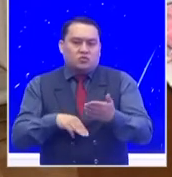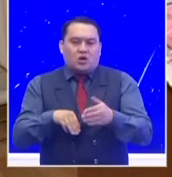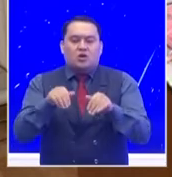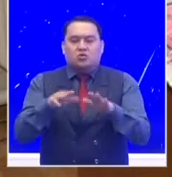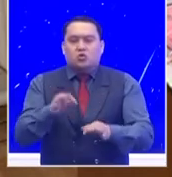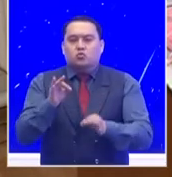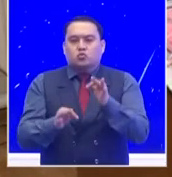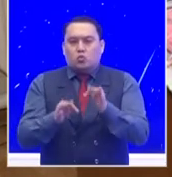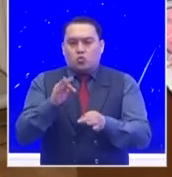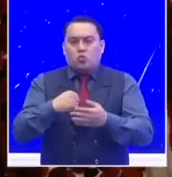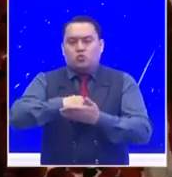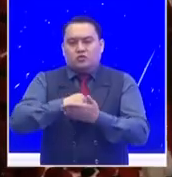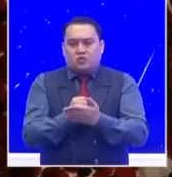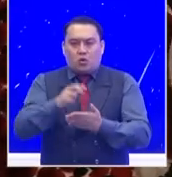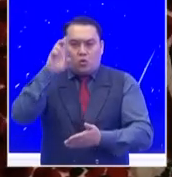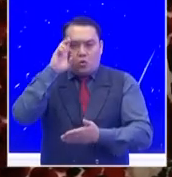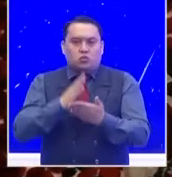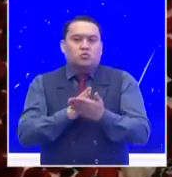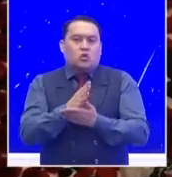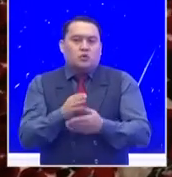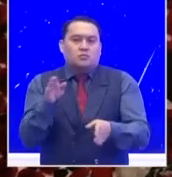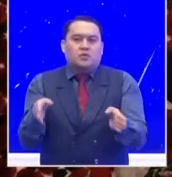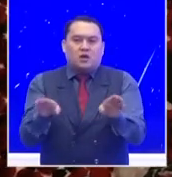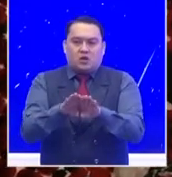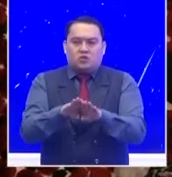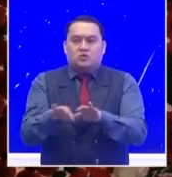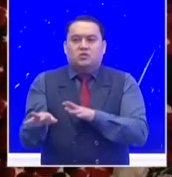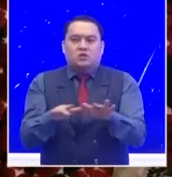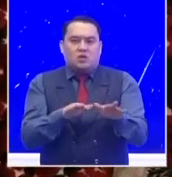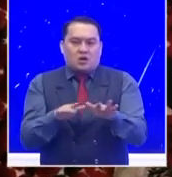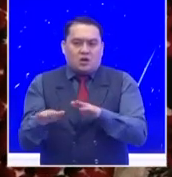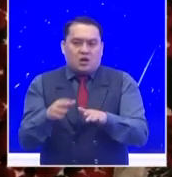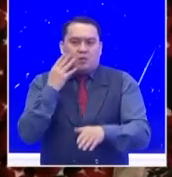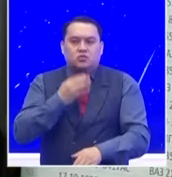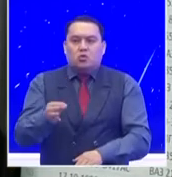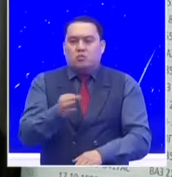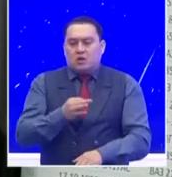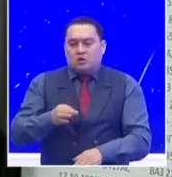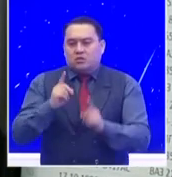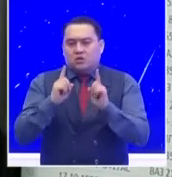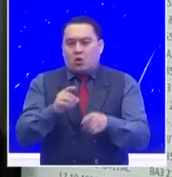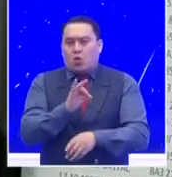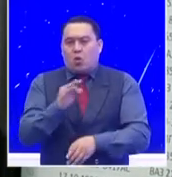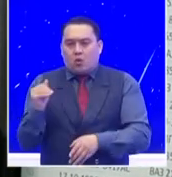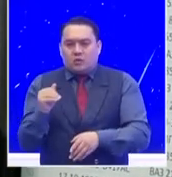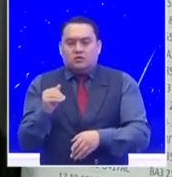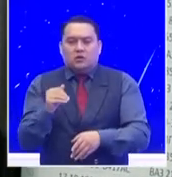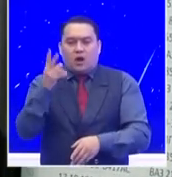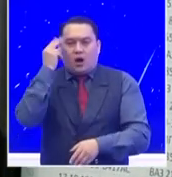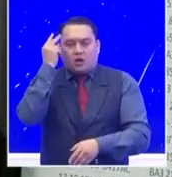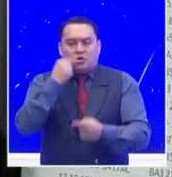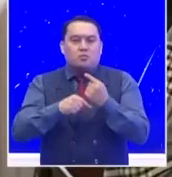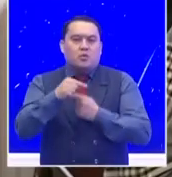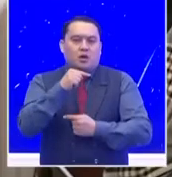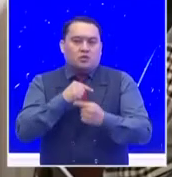решением суда, по утверждению госслужащих, приводит к приостановке деятельности. К слову, в Алматинской области, согласно официальным данным, количество